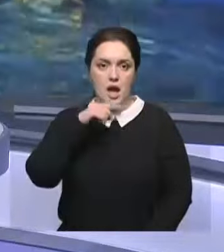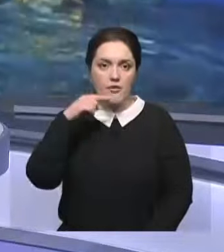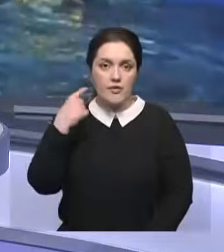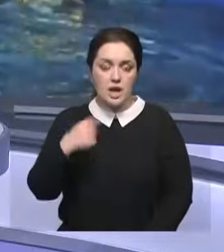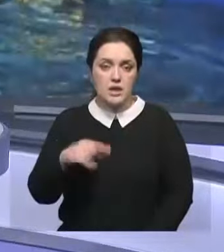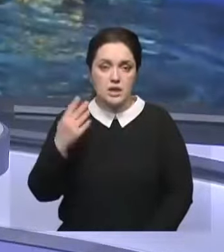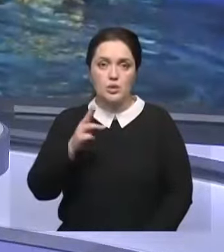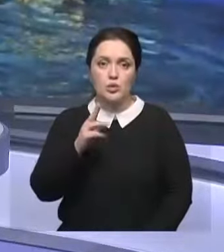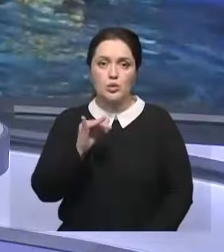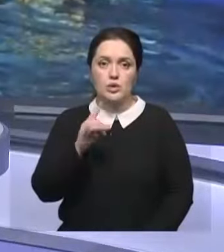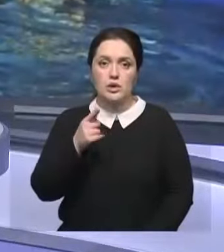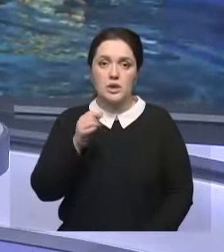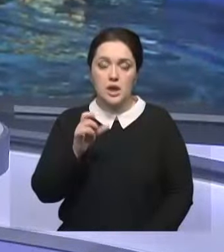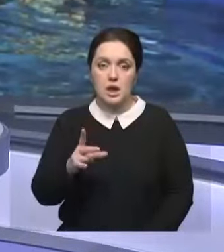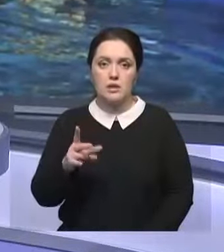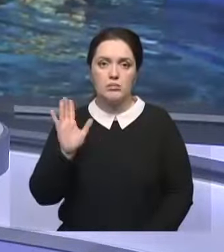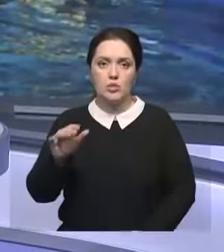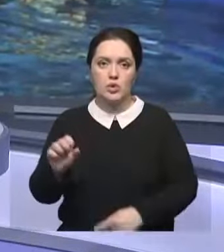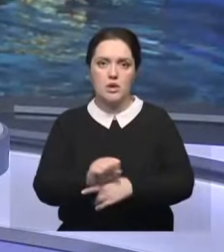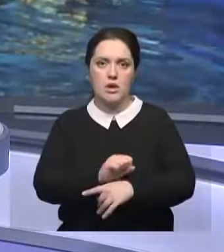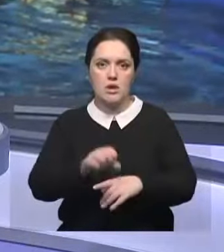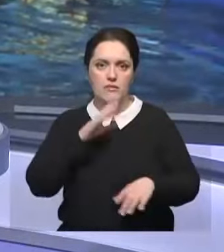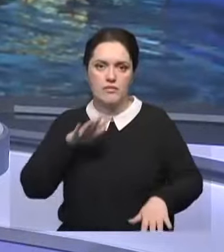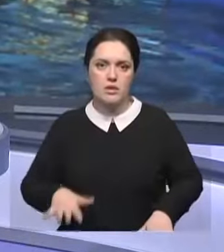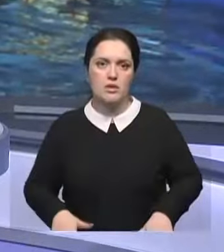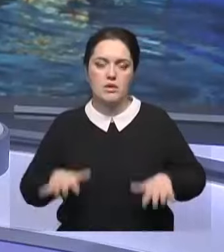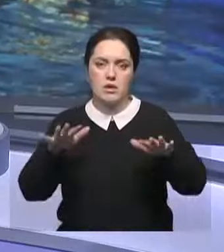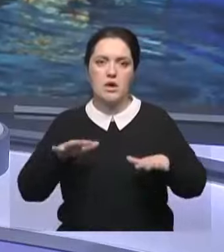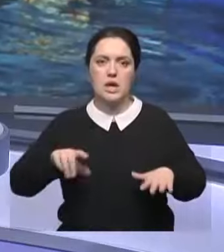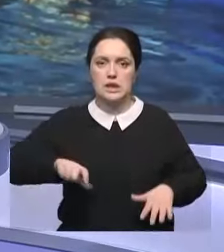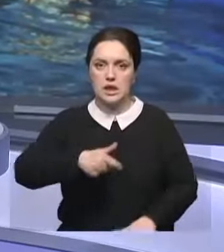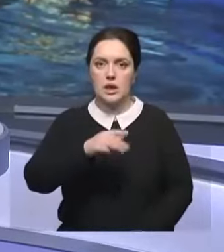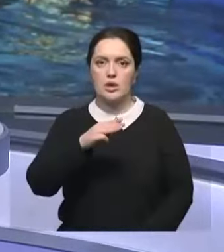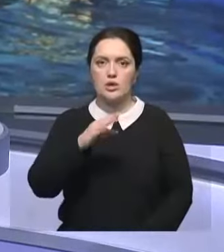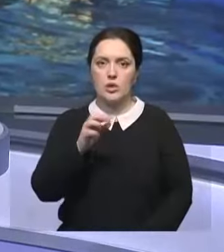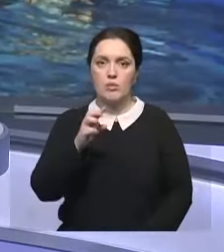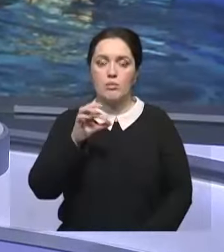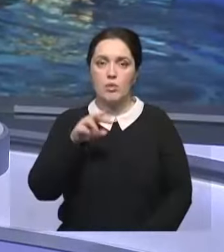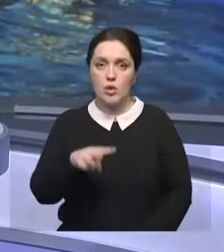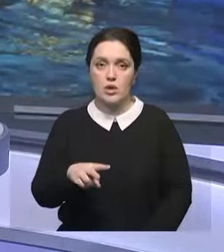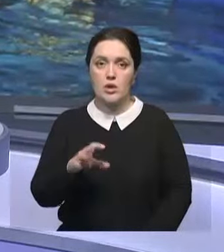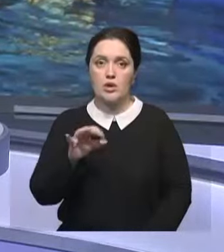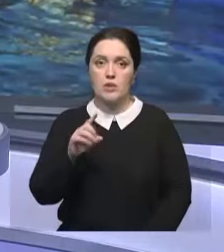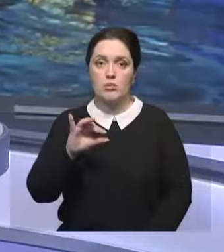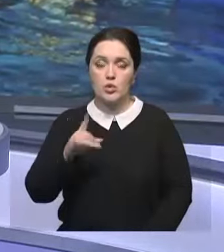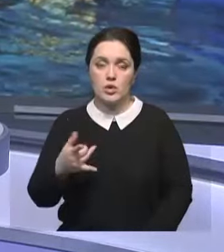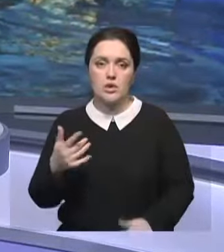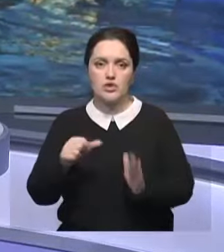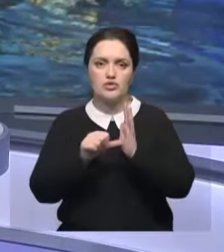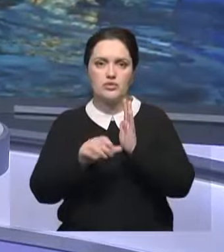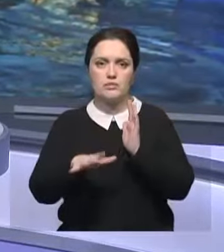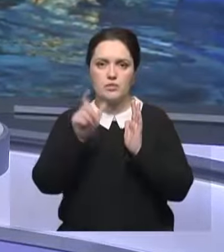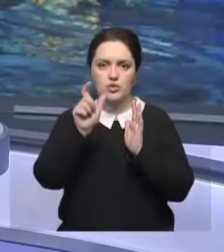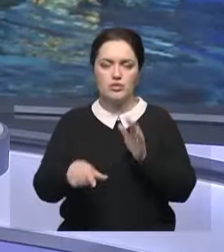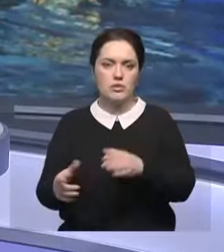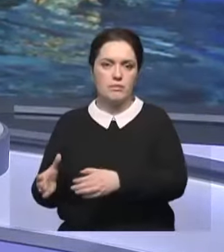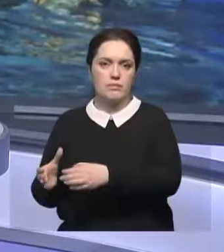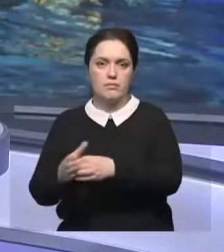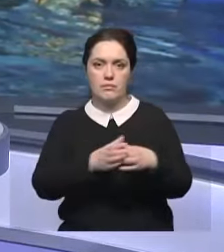Курганской области России ожидается рекордный подъем воды в реке Тобол. В Оренбурге эвакуировали около 6,5 тысяч